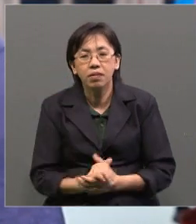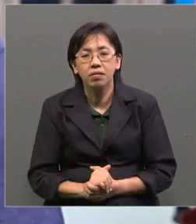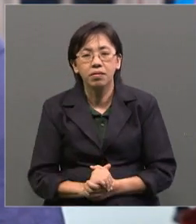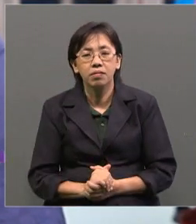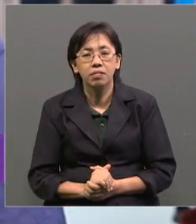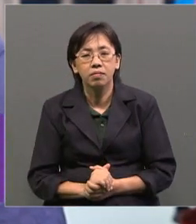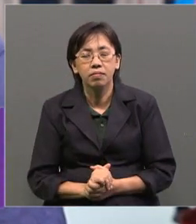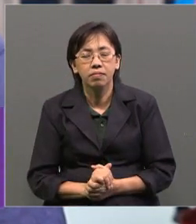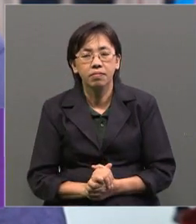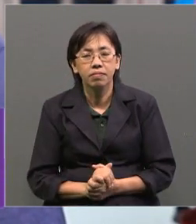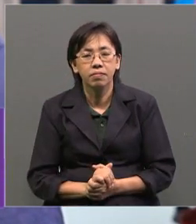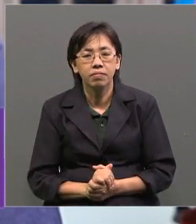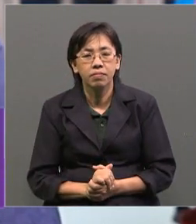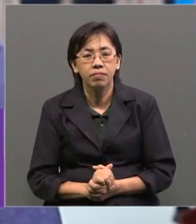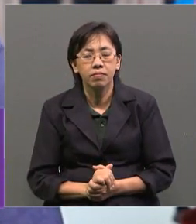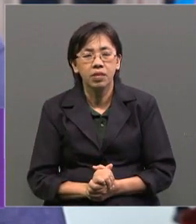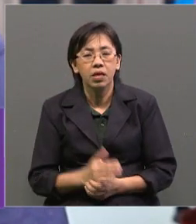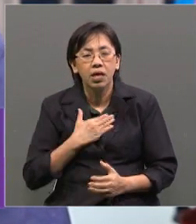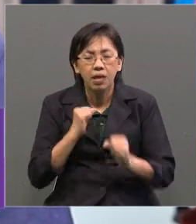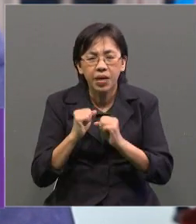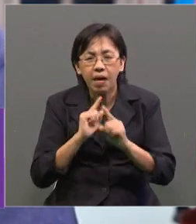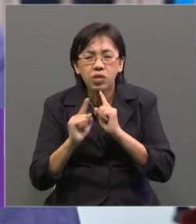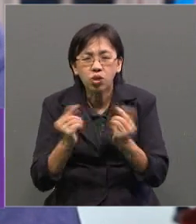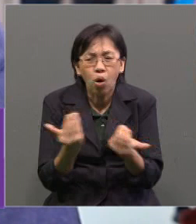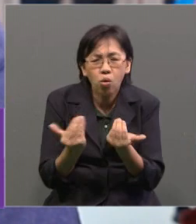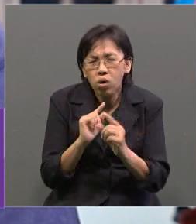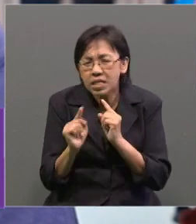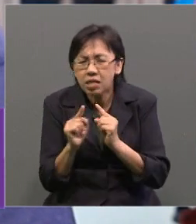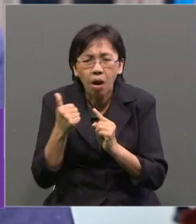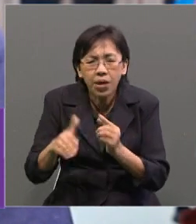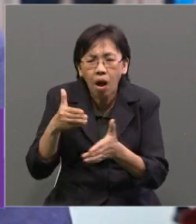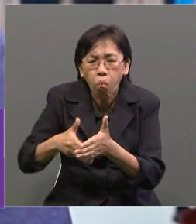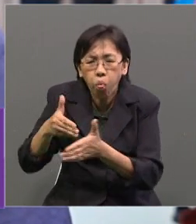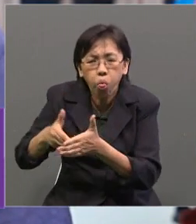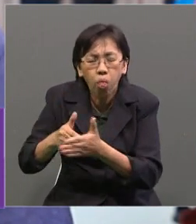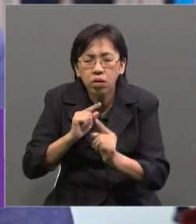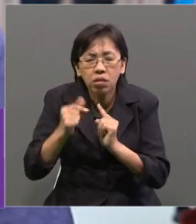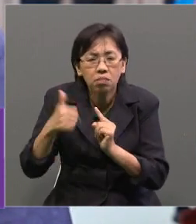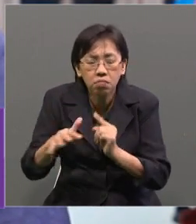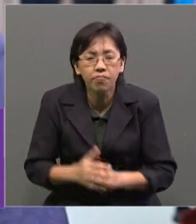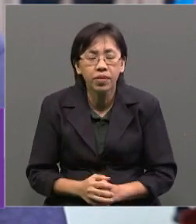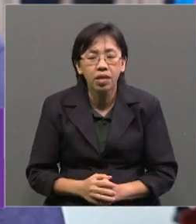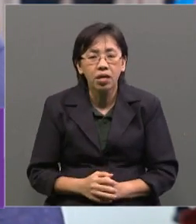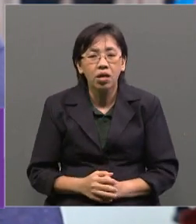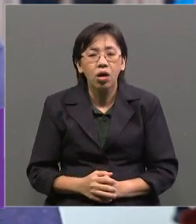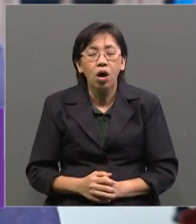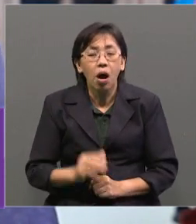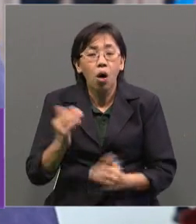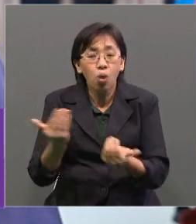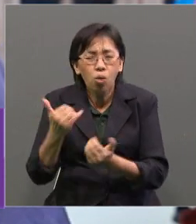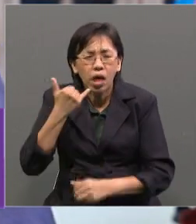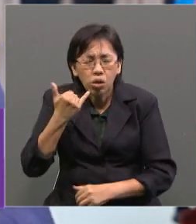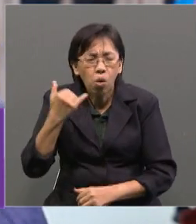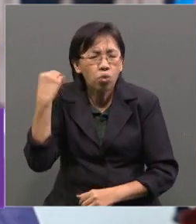ครับก็พยายามติดต่อลูกตลอดก็ไม่ติดต่อไม่ได้ปกติเขาจะโทรมาทุกวัน